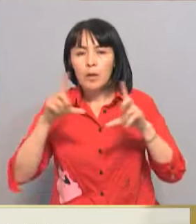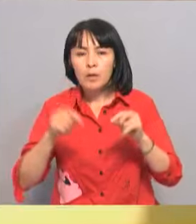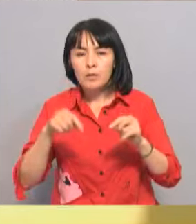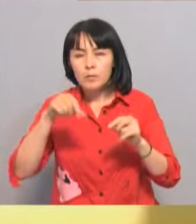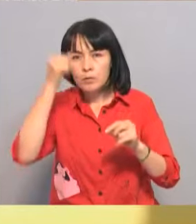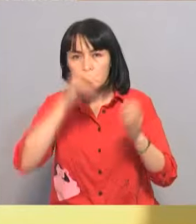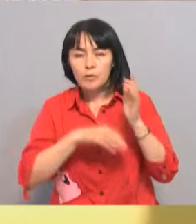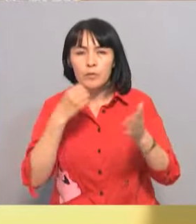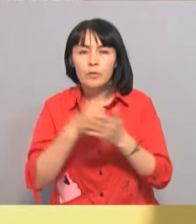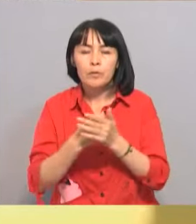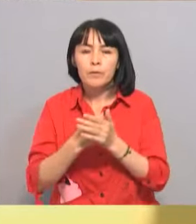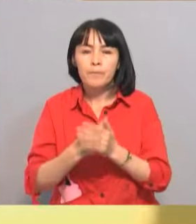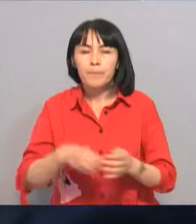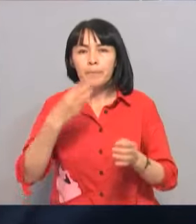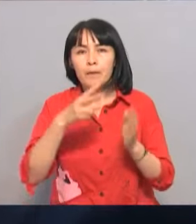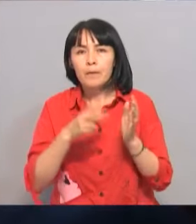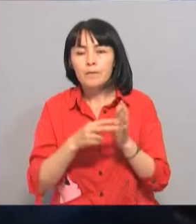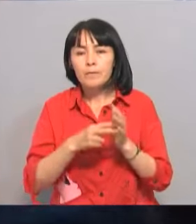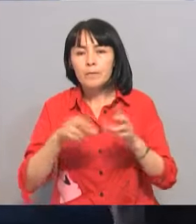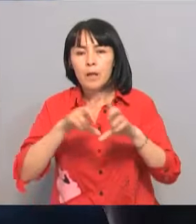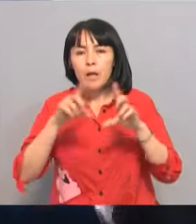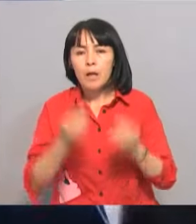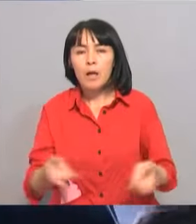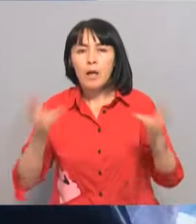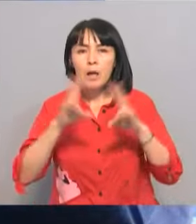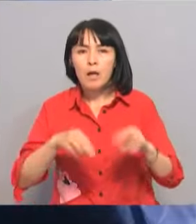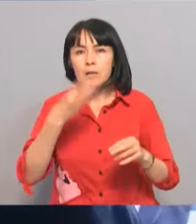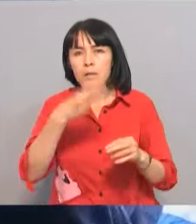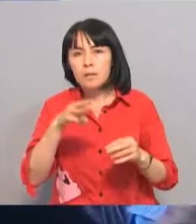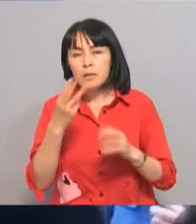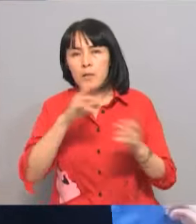конца года введут в эксплуатацию 38 объектов, остальные